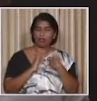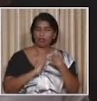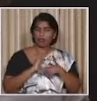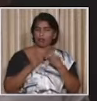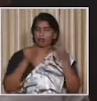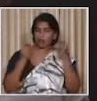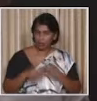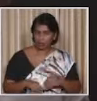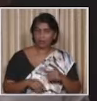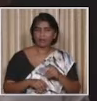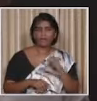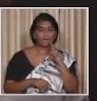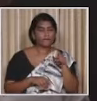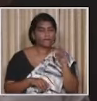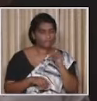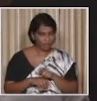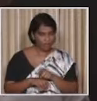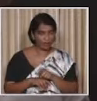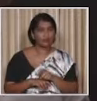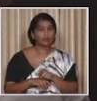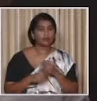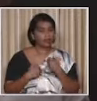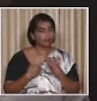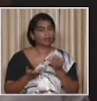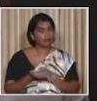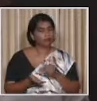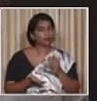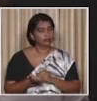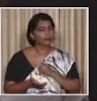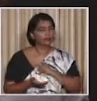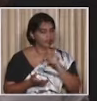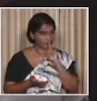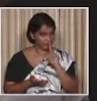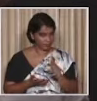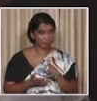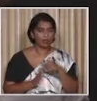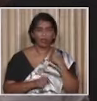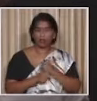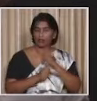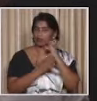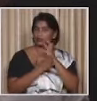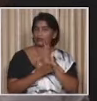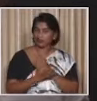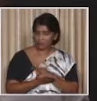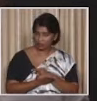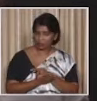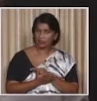බංකොලොච්චියන තීරණය වැරදි කියලා අපි දිගින් දිගටම ප්‍රකාශ කරලා තිබෙනවා. ආණ්ඩුක්‍රම